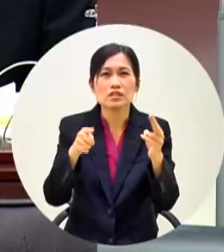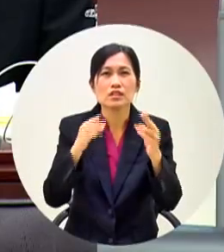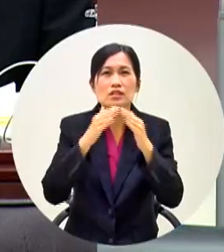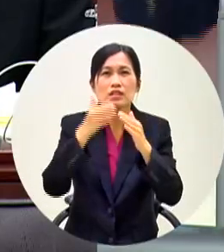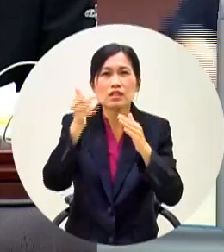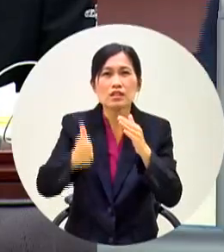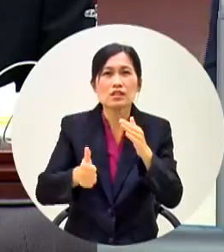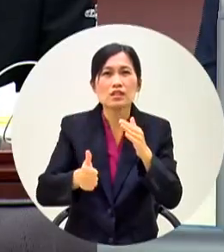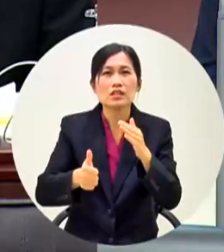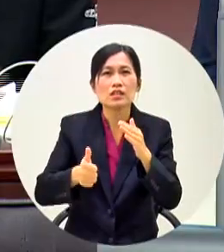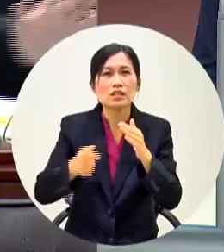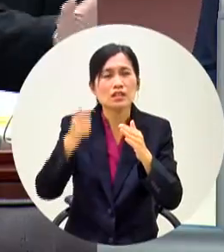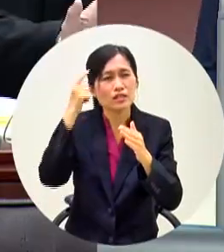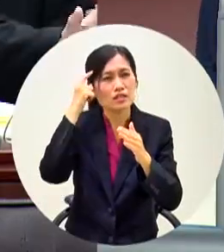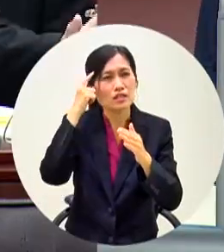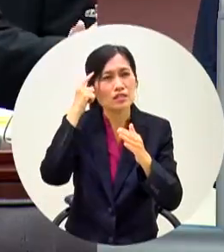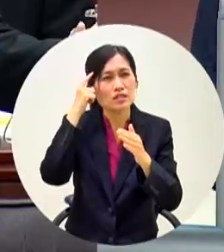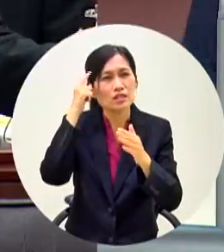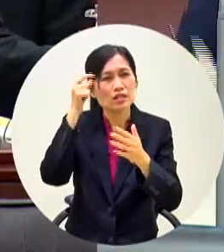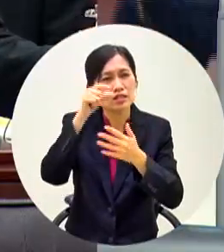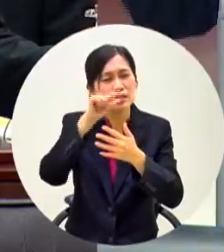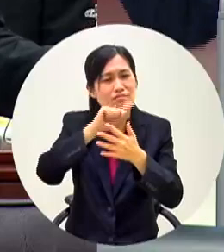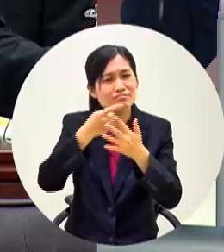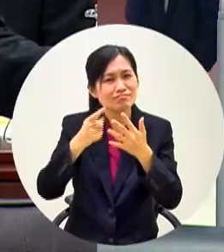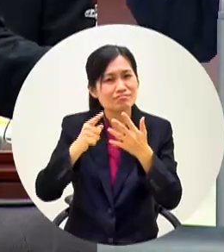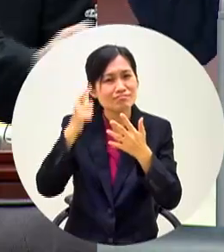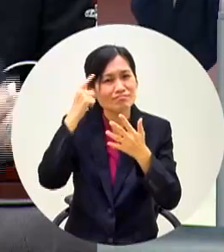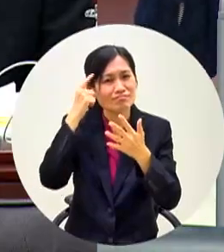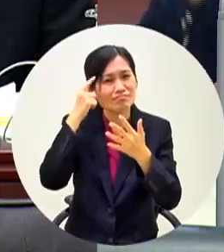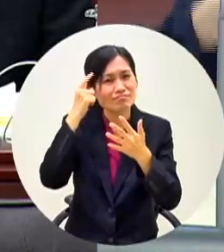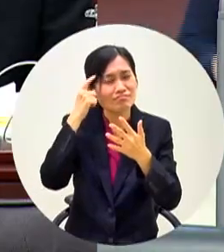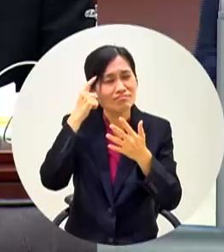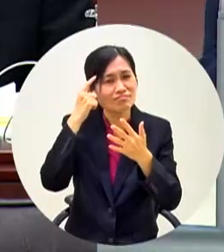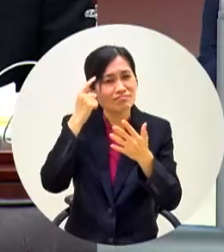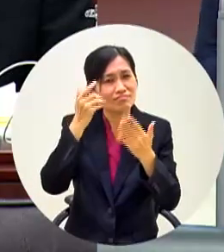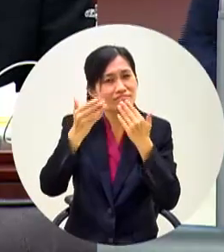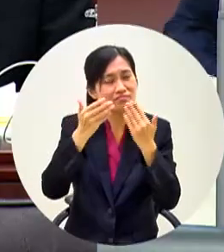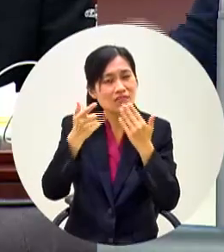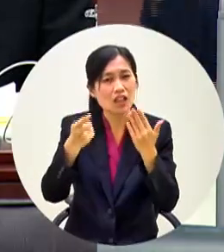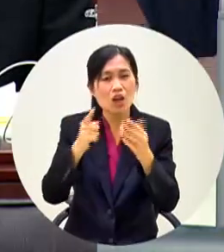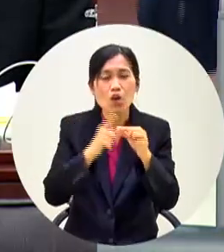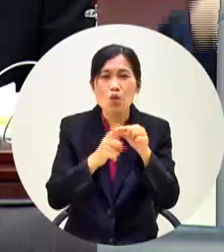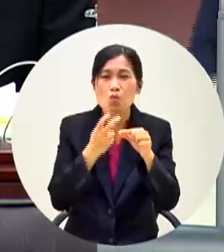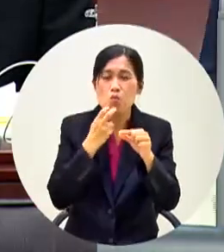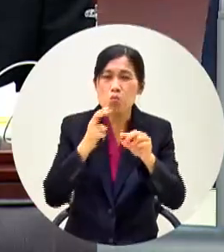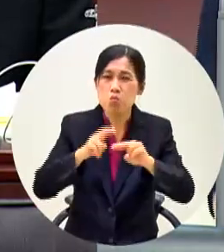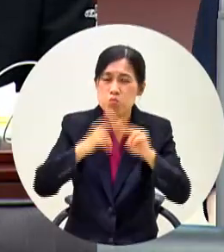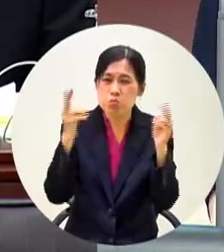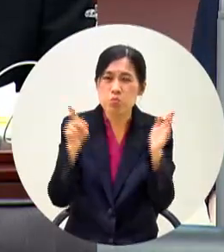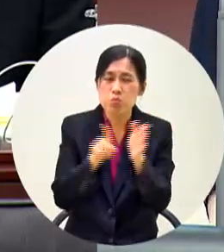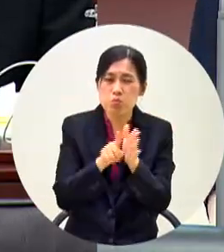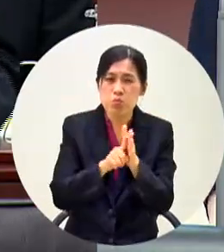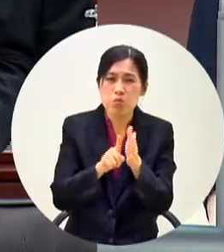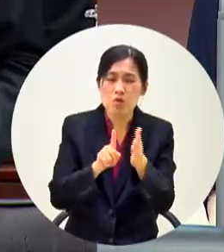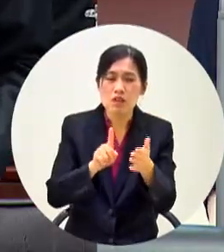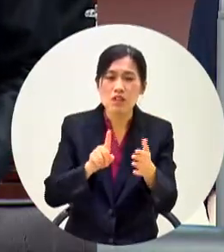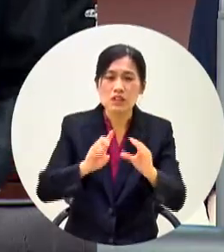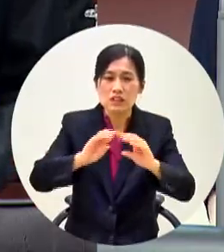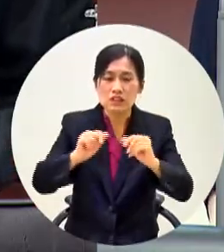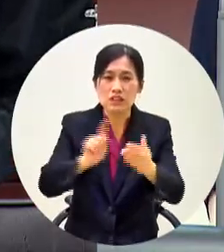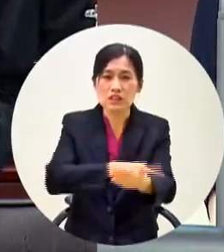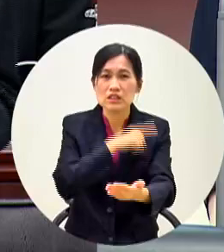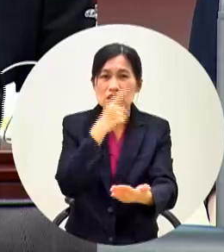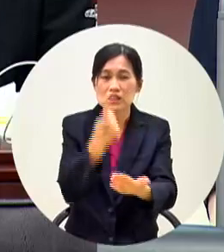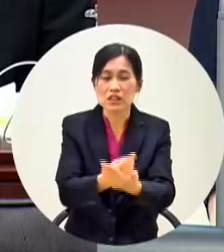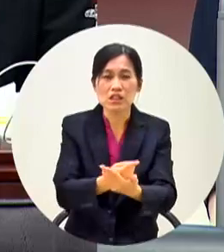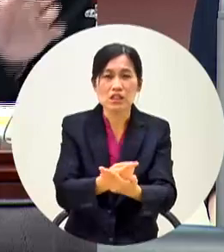你那个逻辑， 我没有逻辑很。我很清楚，我要解决问题。 中央解编的时候，它整块土地解编就改变成是工业区